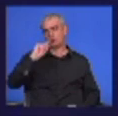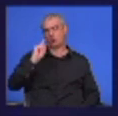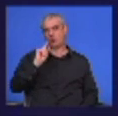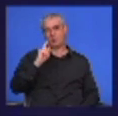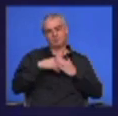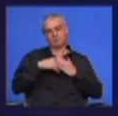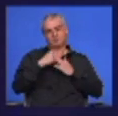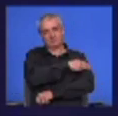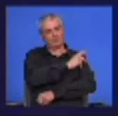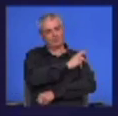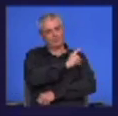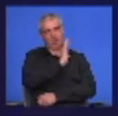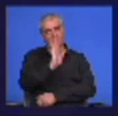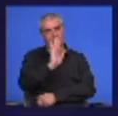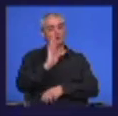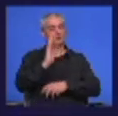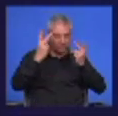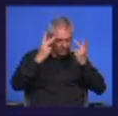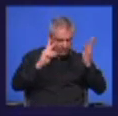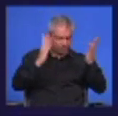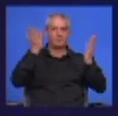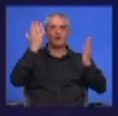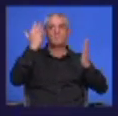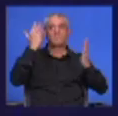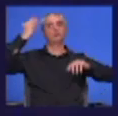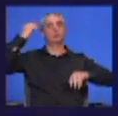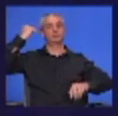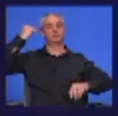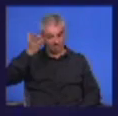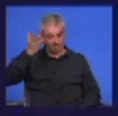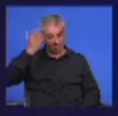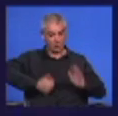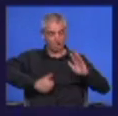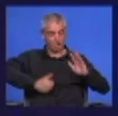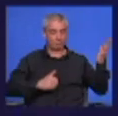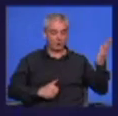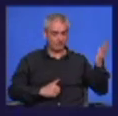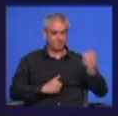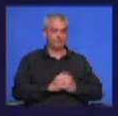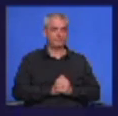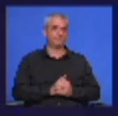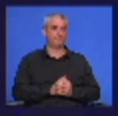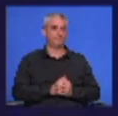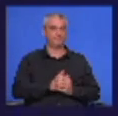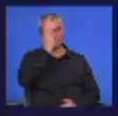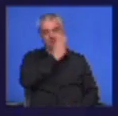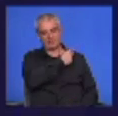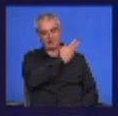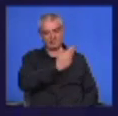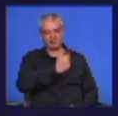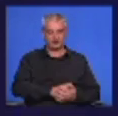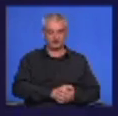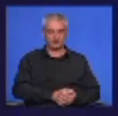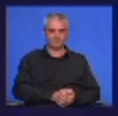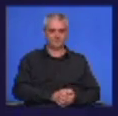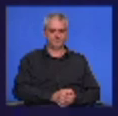לא גנרל, אבל... לא חשוב, אבל הוא ראש ממשלה לשעבר. הוא היה ראש ממשלה, זה מספיק גנרל. אוקיי. ואני שומע מה הם